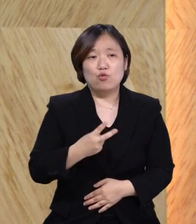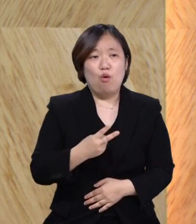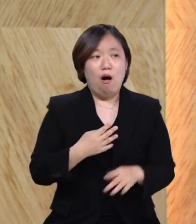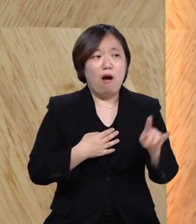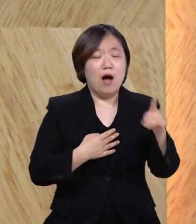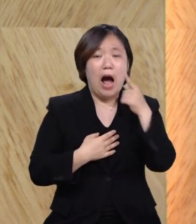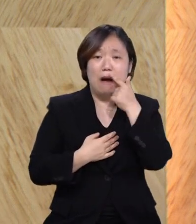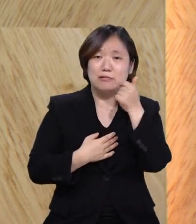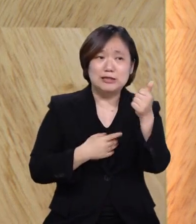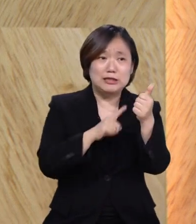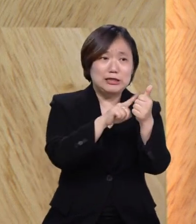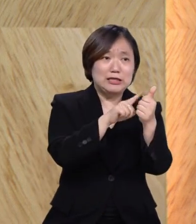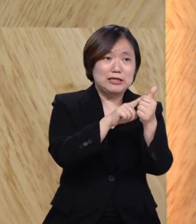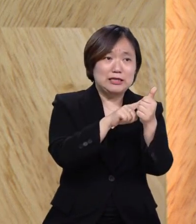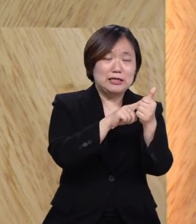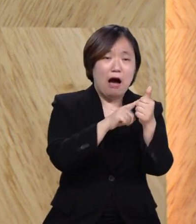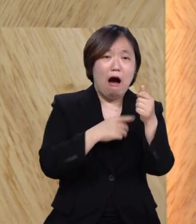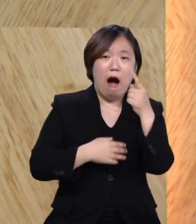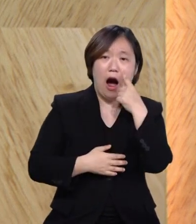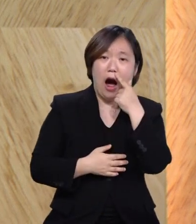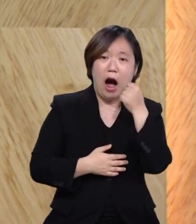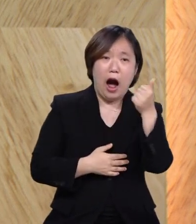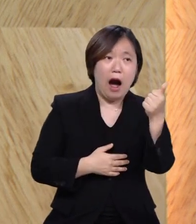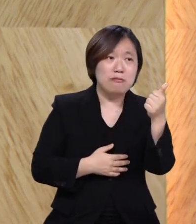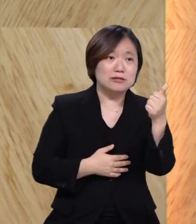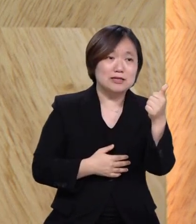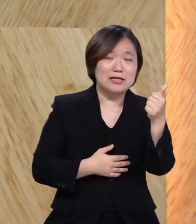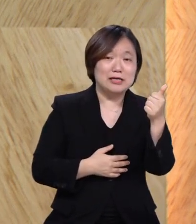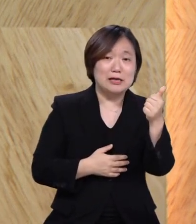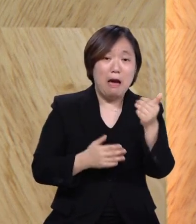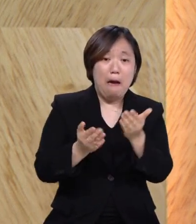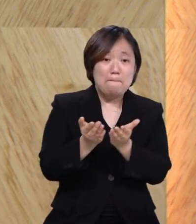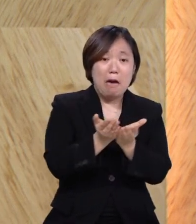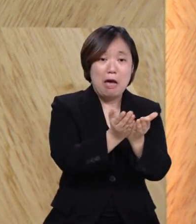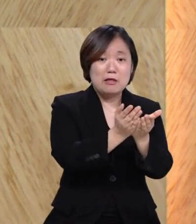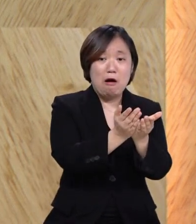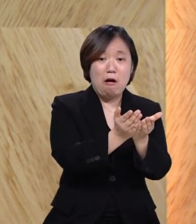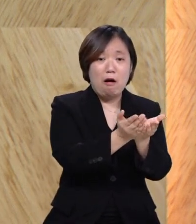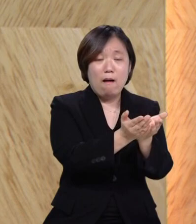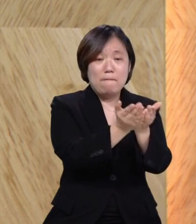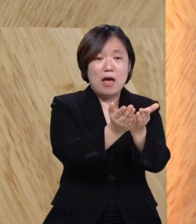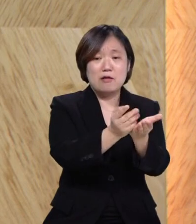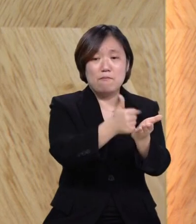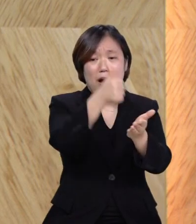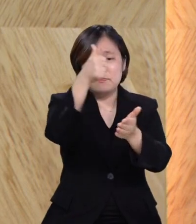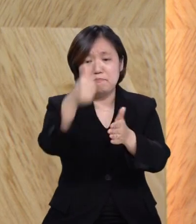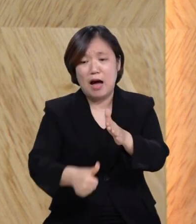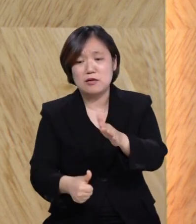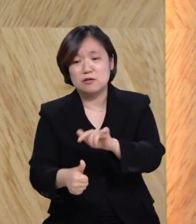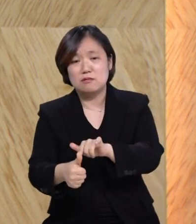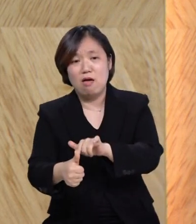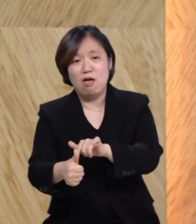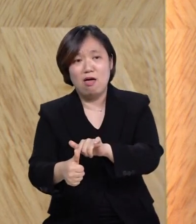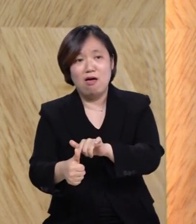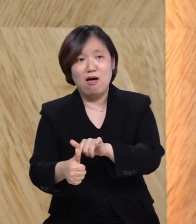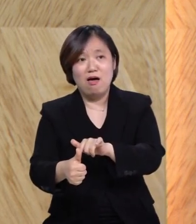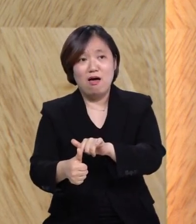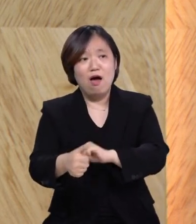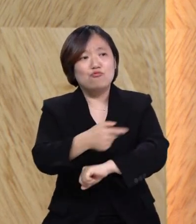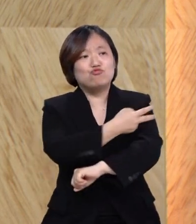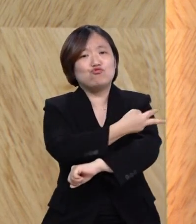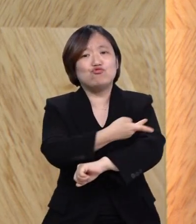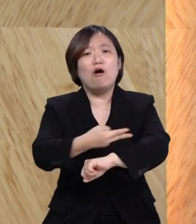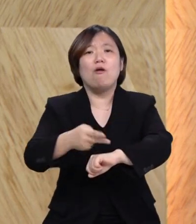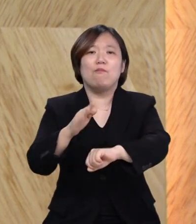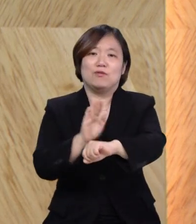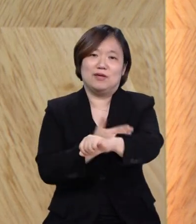정작 그 배 선박에 기관사였던 아버지는 의외로 또 헤엄을 못 쳤대요 아 이거 헤엄을